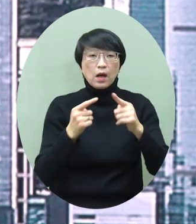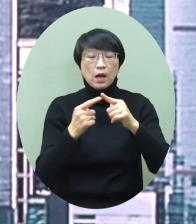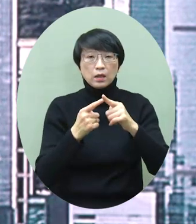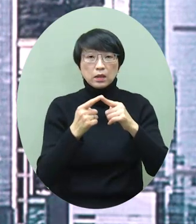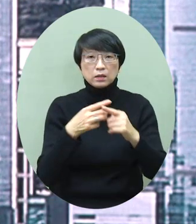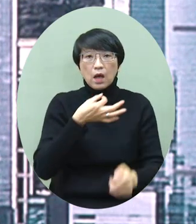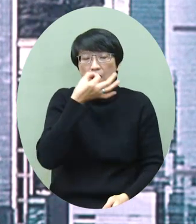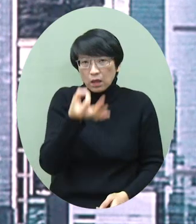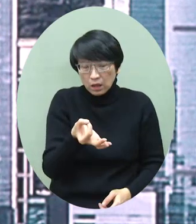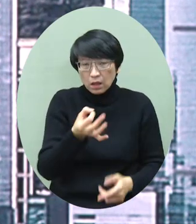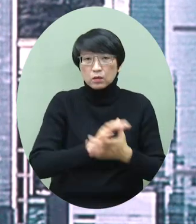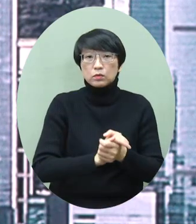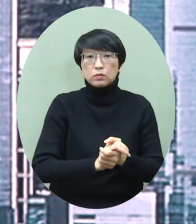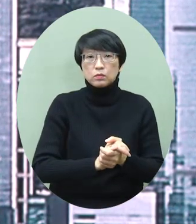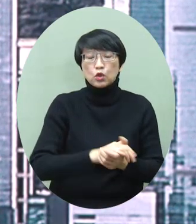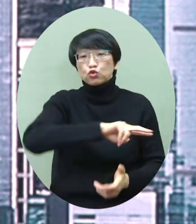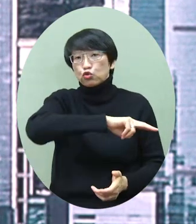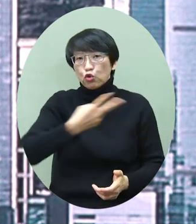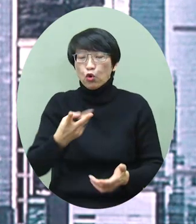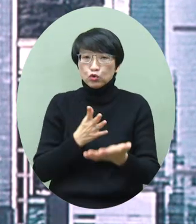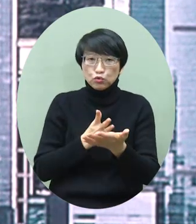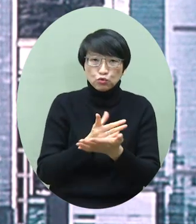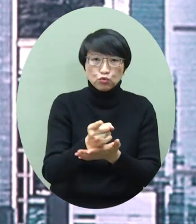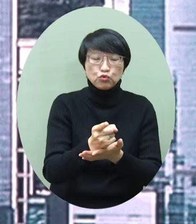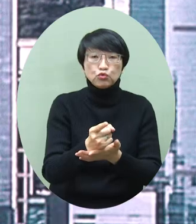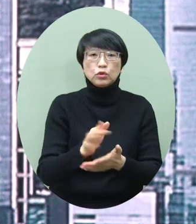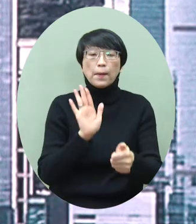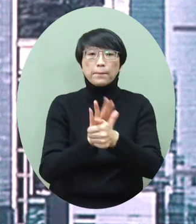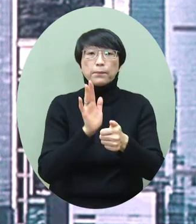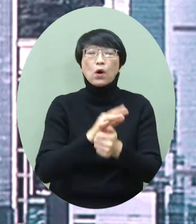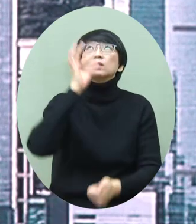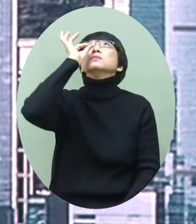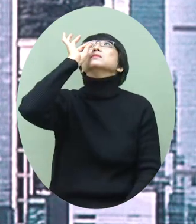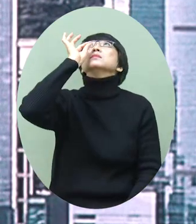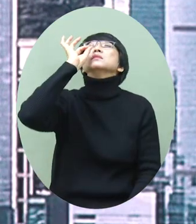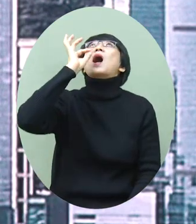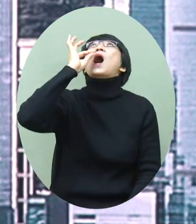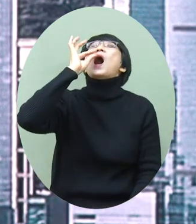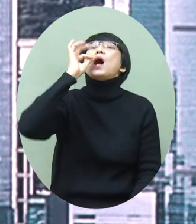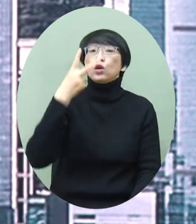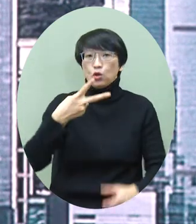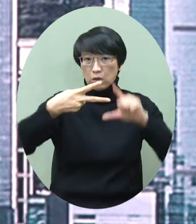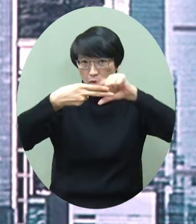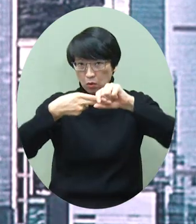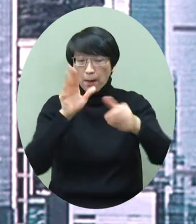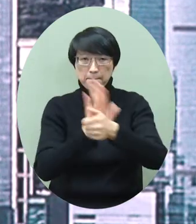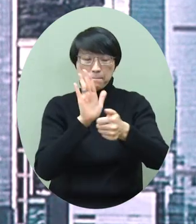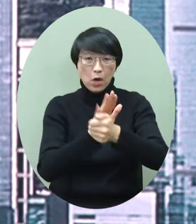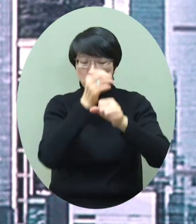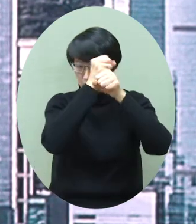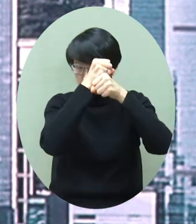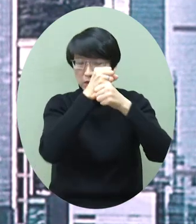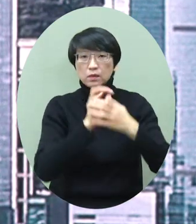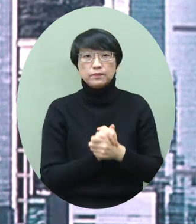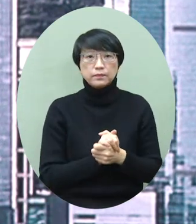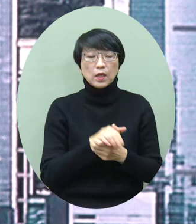樣本，改為咧係由專人採樣的咽喉同埋鼻腔合併拭子樣本。咁咧係喺個樣